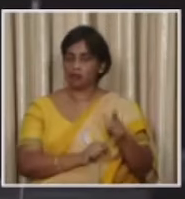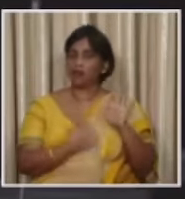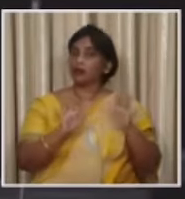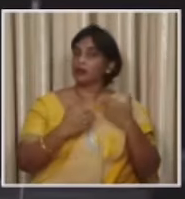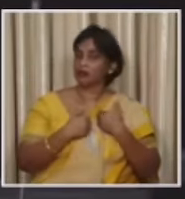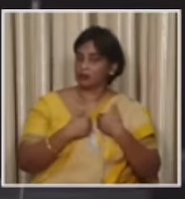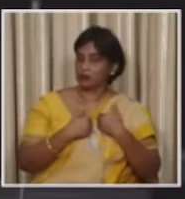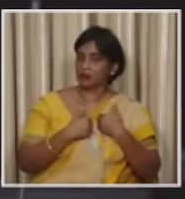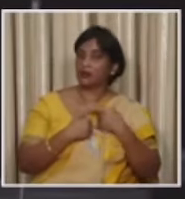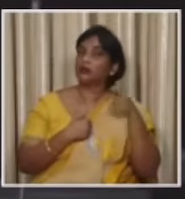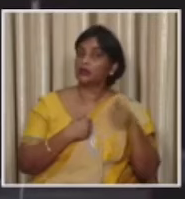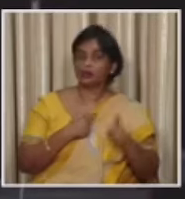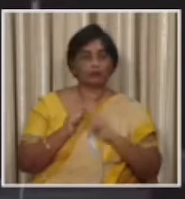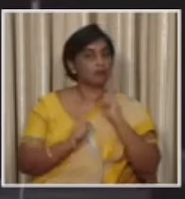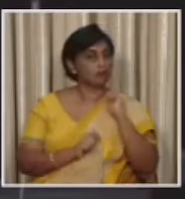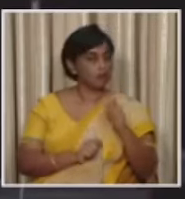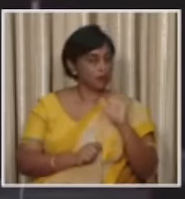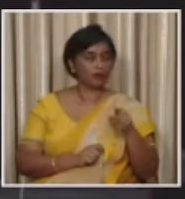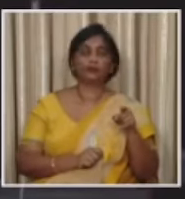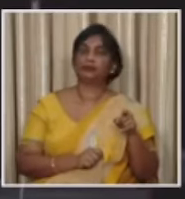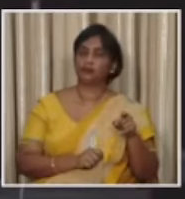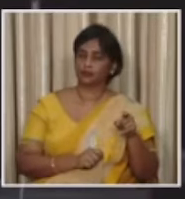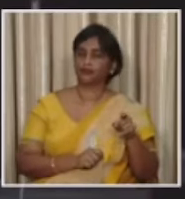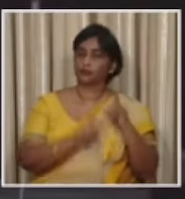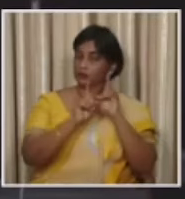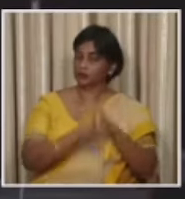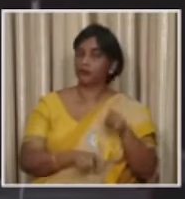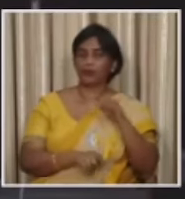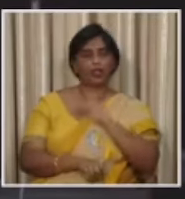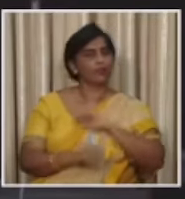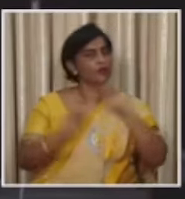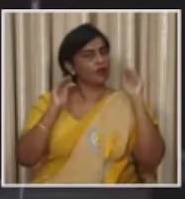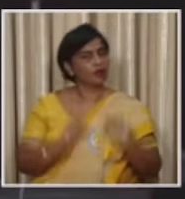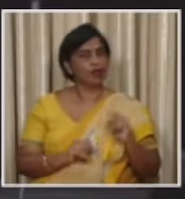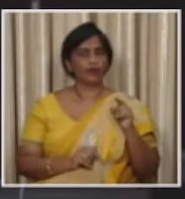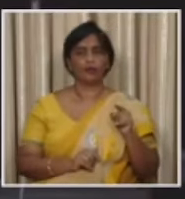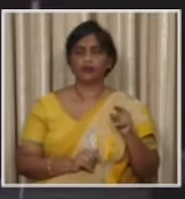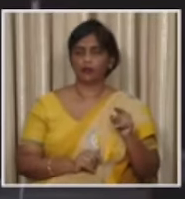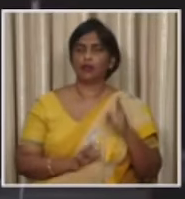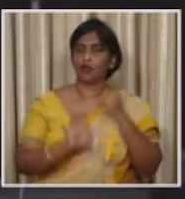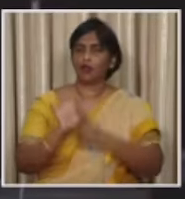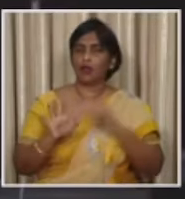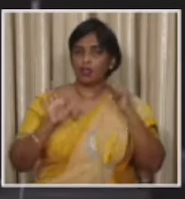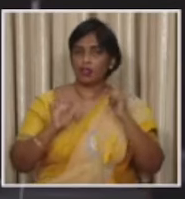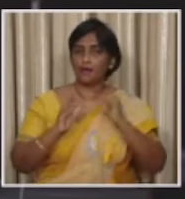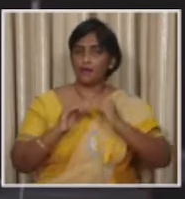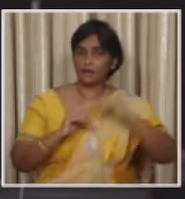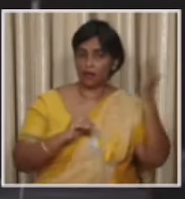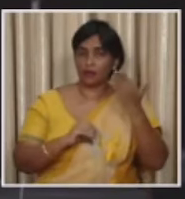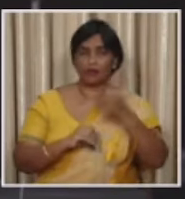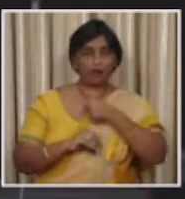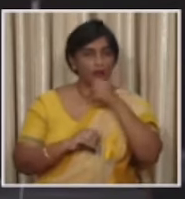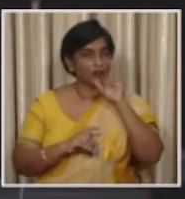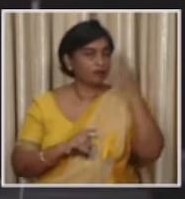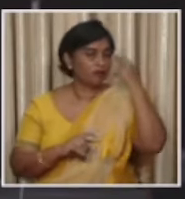අපි මේ දීමනාව ලබා දීමත් ඒ අය අඩු ආදායම් ලාභී වීම අවුරුදු 70කට වඩා වැඩි